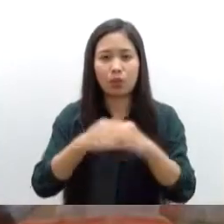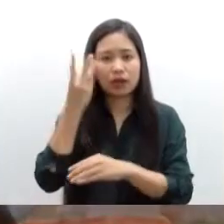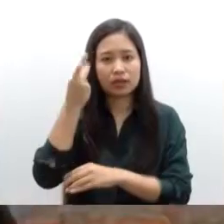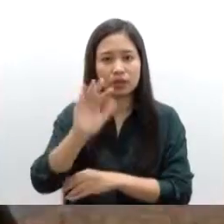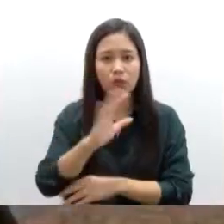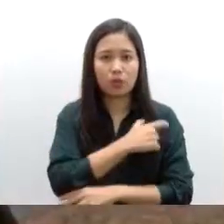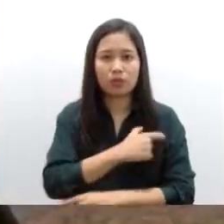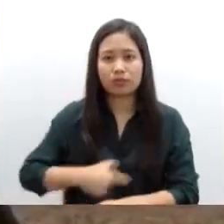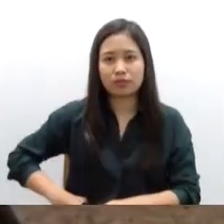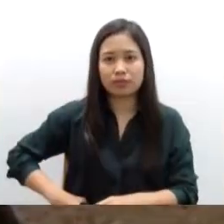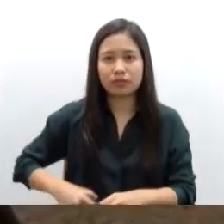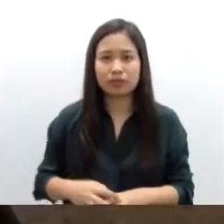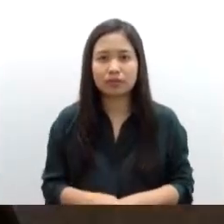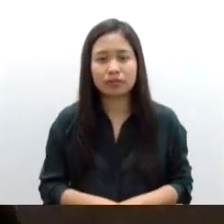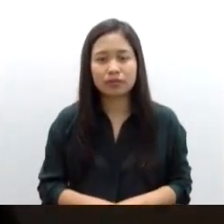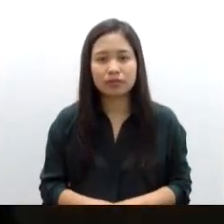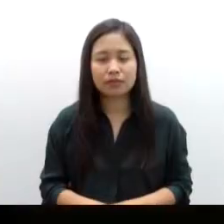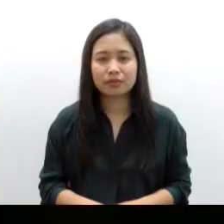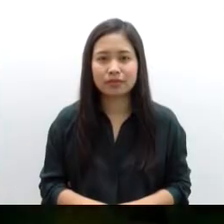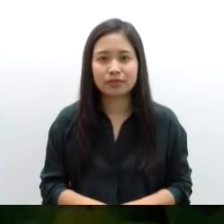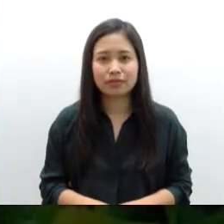ราชดำริ